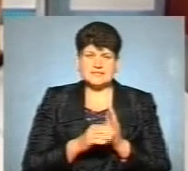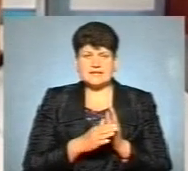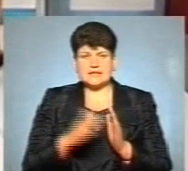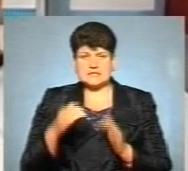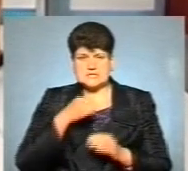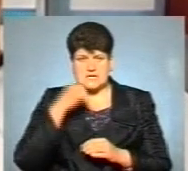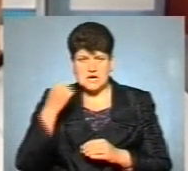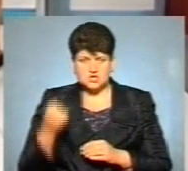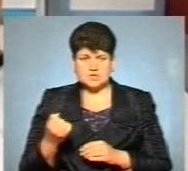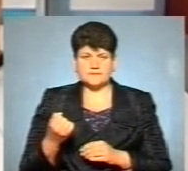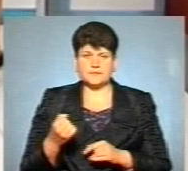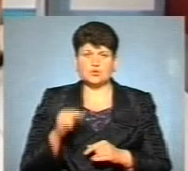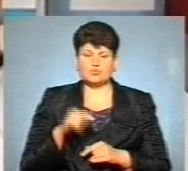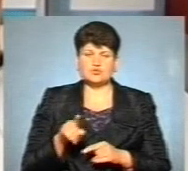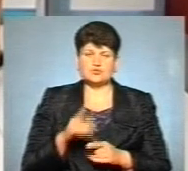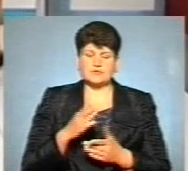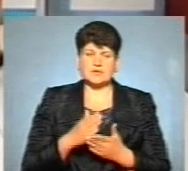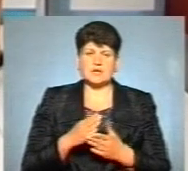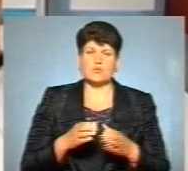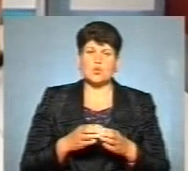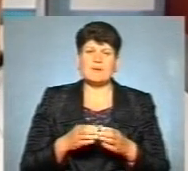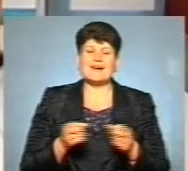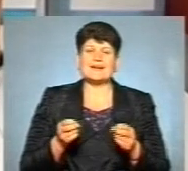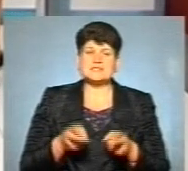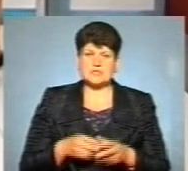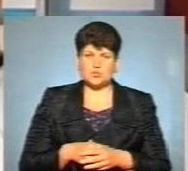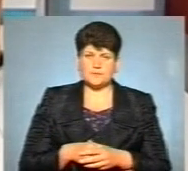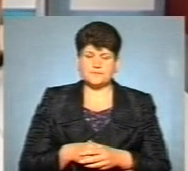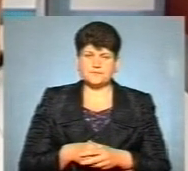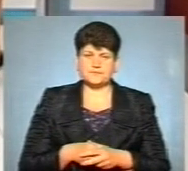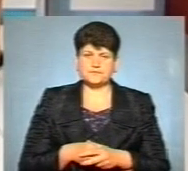старше, тому що вони складають групу ризику. Це